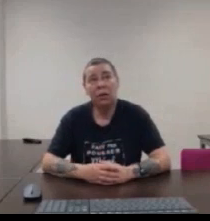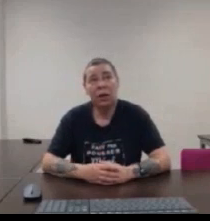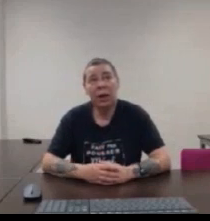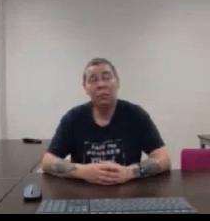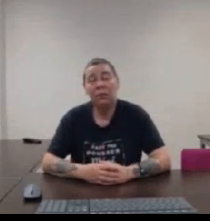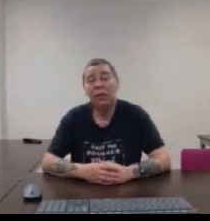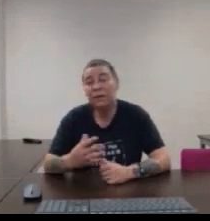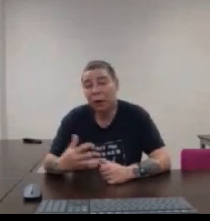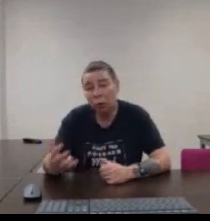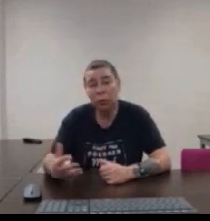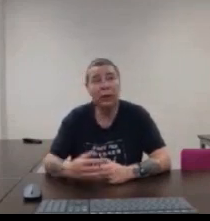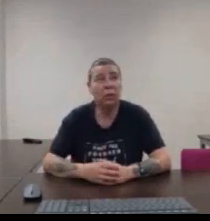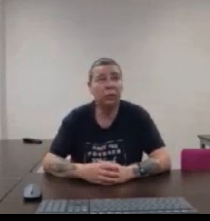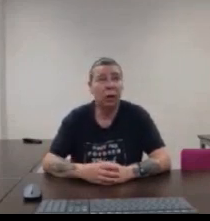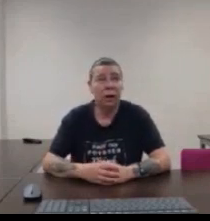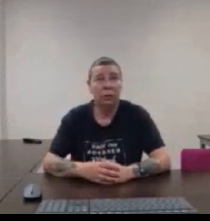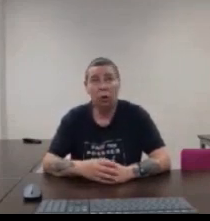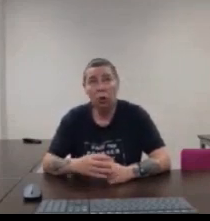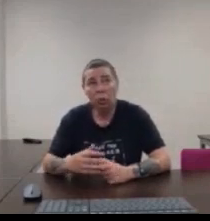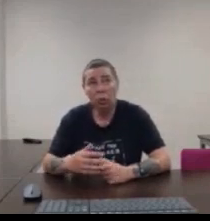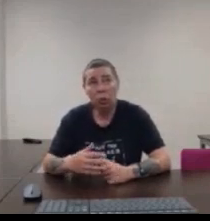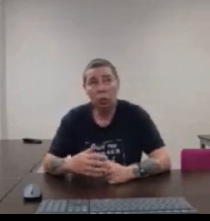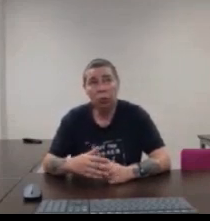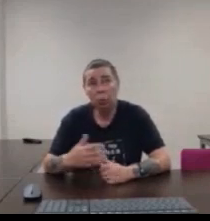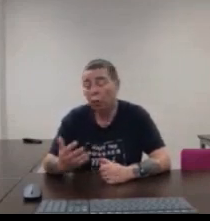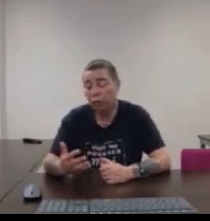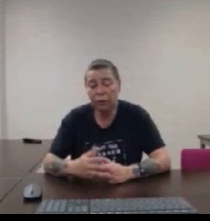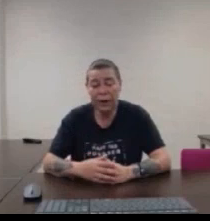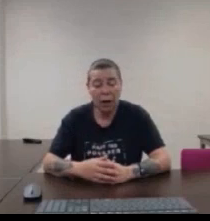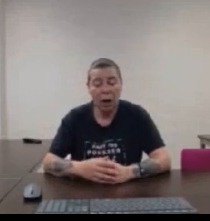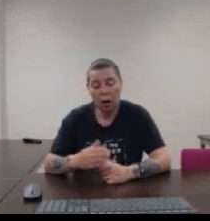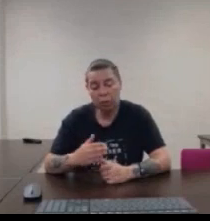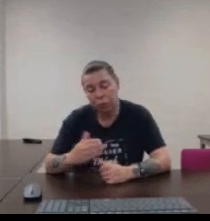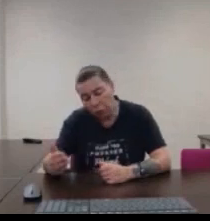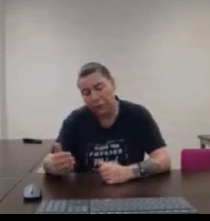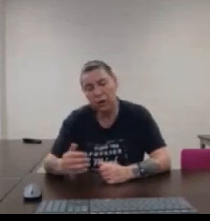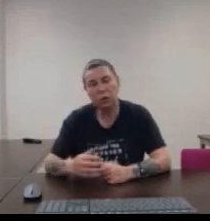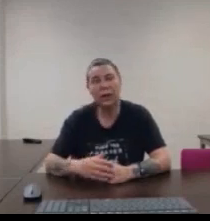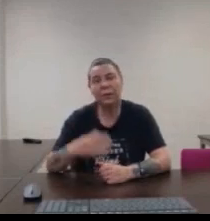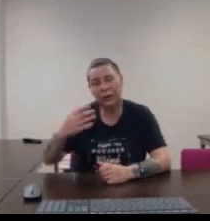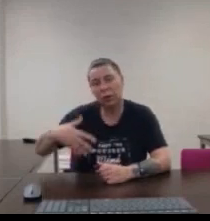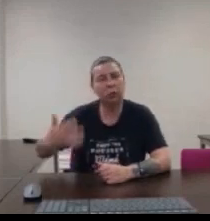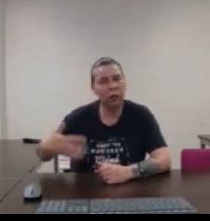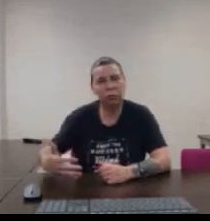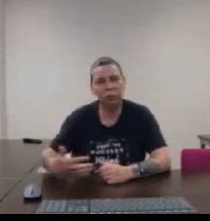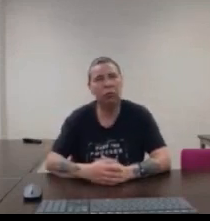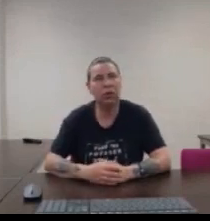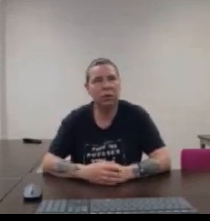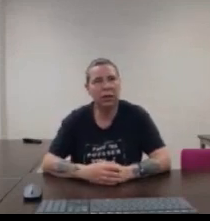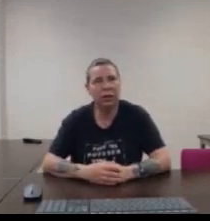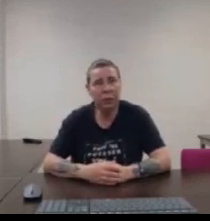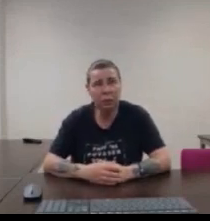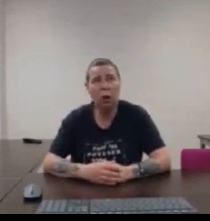avoir différentes conséquences. Ce qu'on peut retrouver, alors plutôt en fin de journée, forcément, parce qu'on est toujours